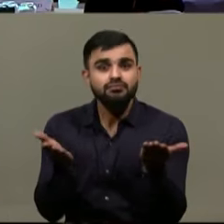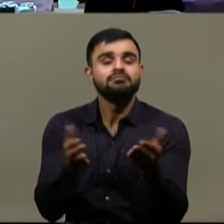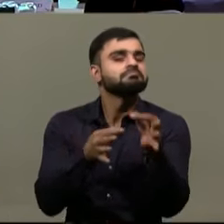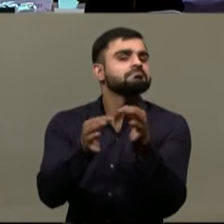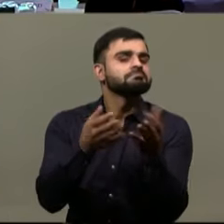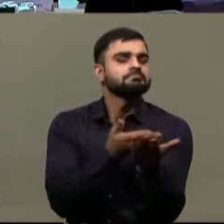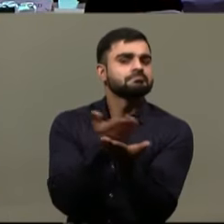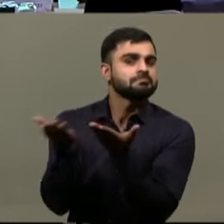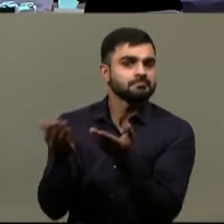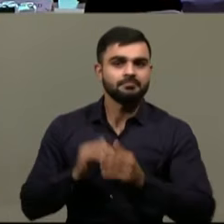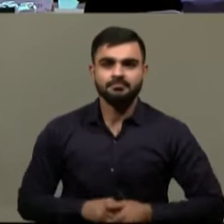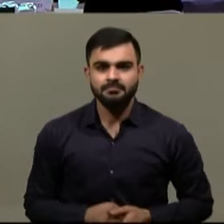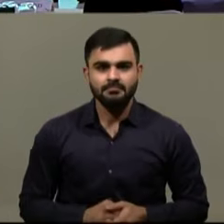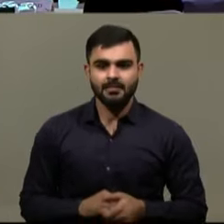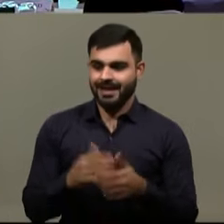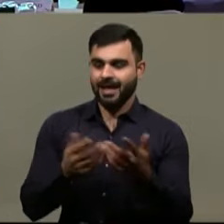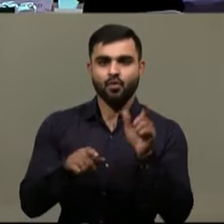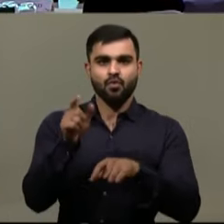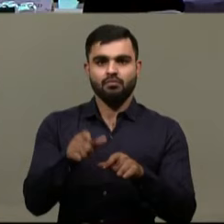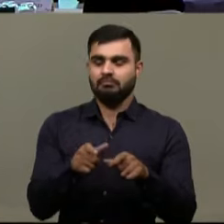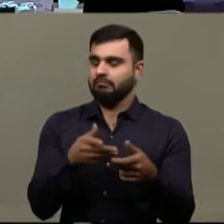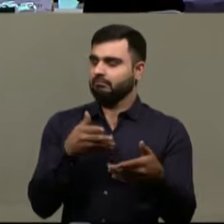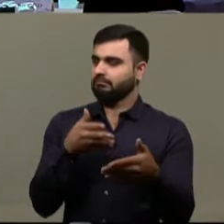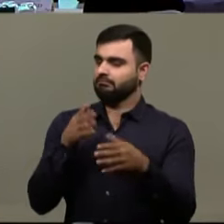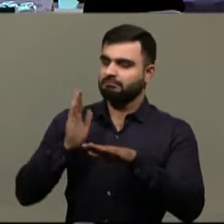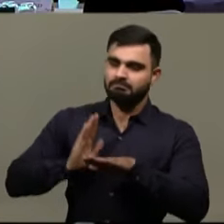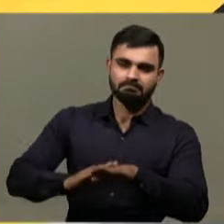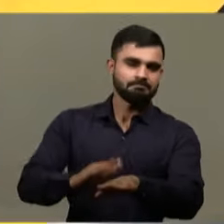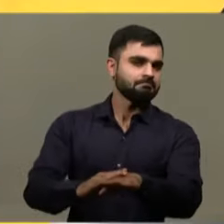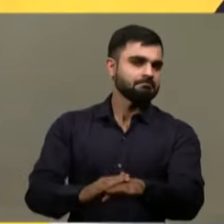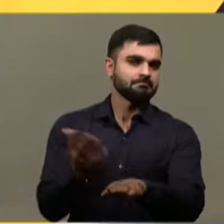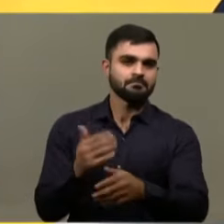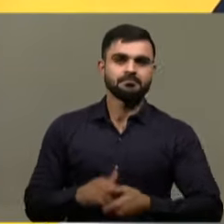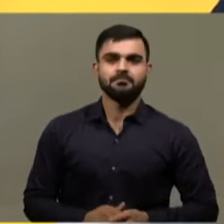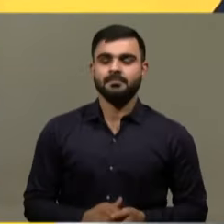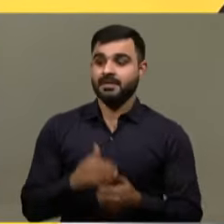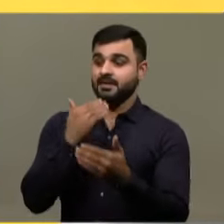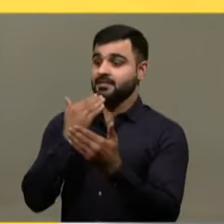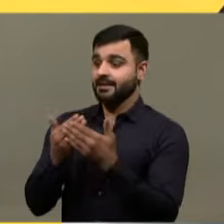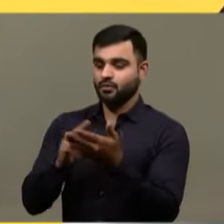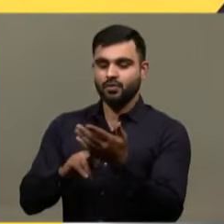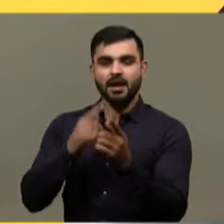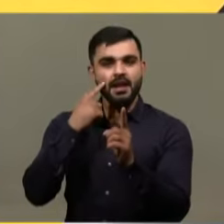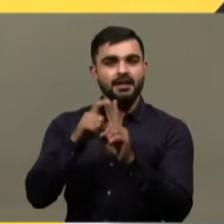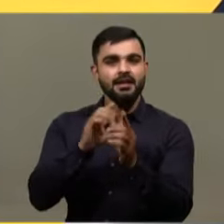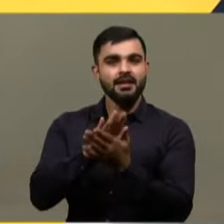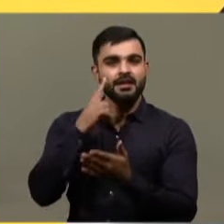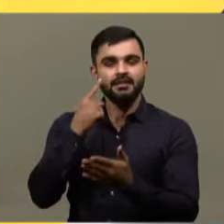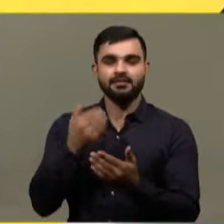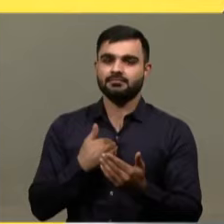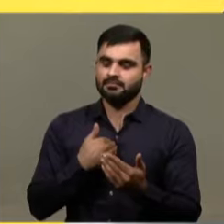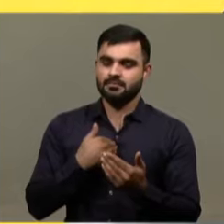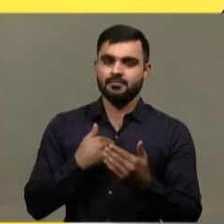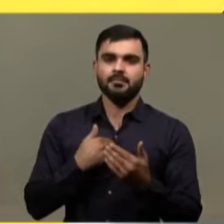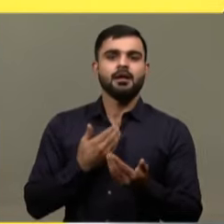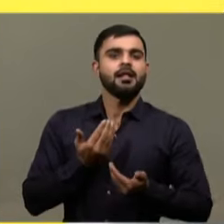बताइए कि किस तरह से राह रही है आपकी थैंक यू निधि जी मेरा जन्म